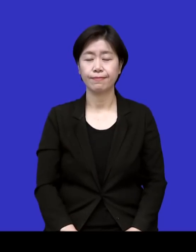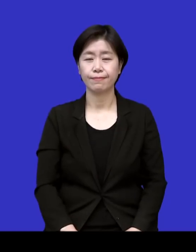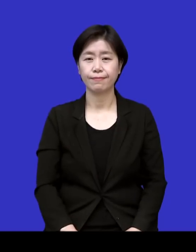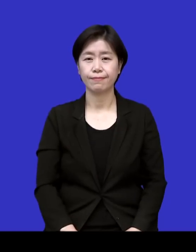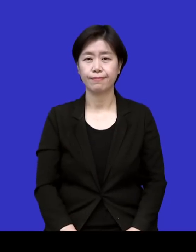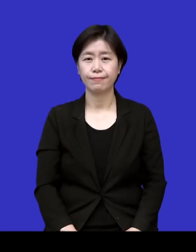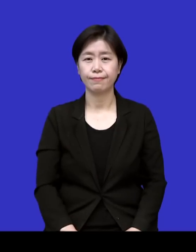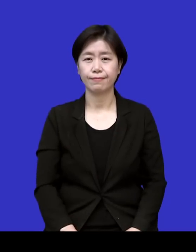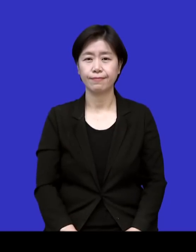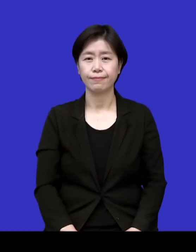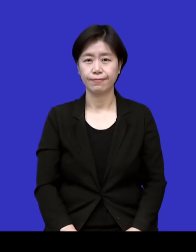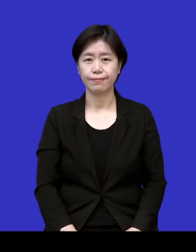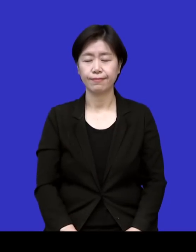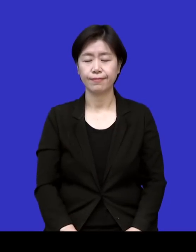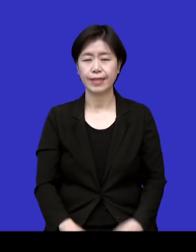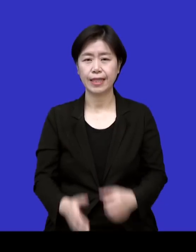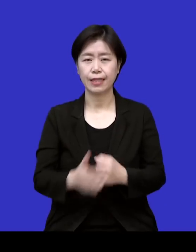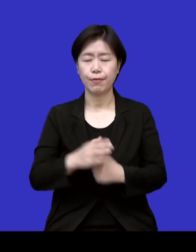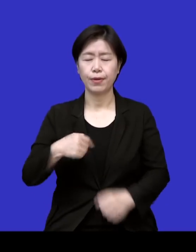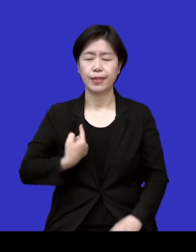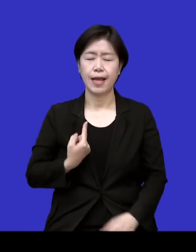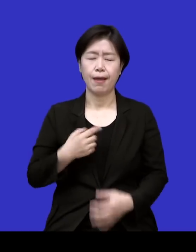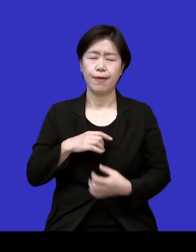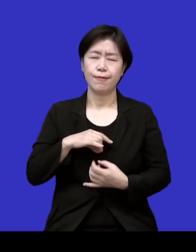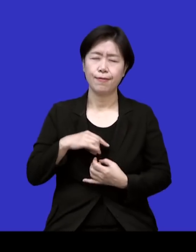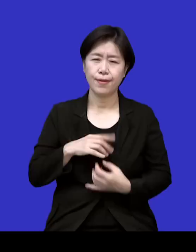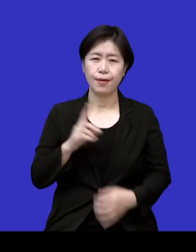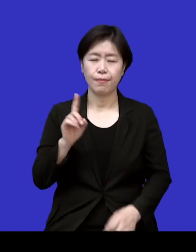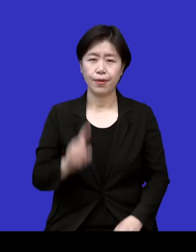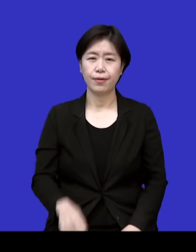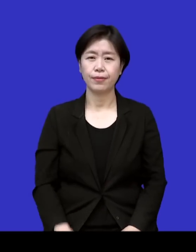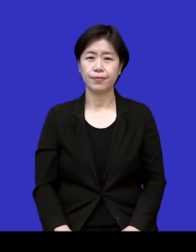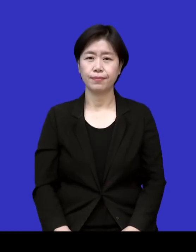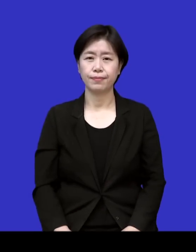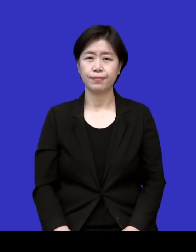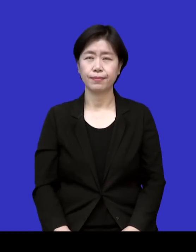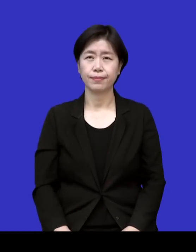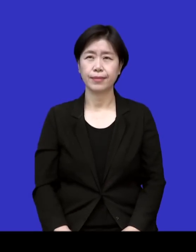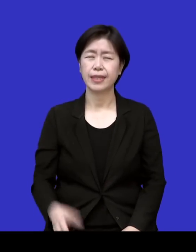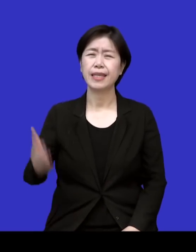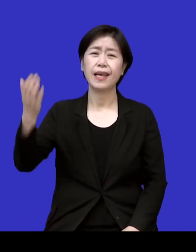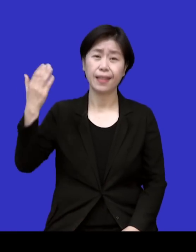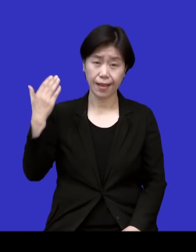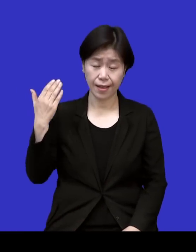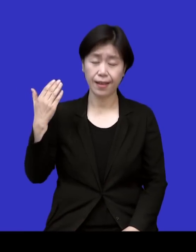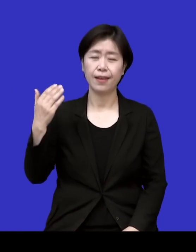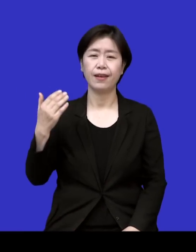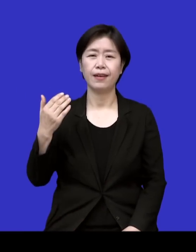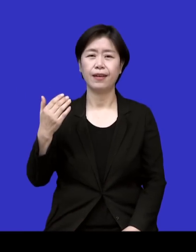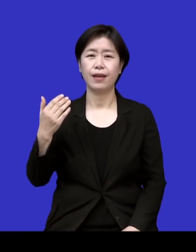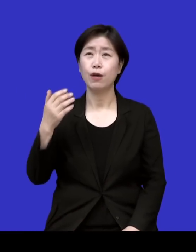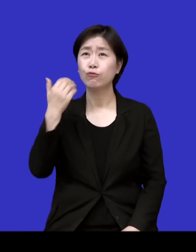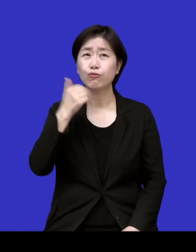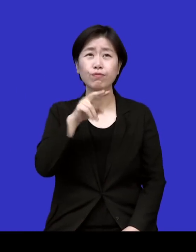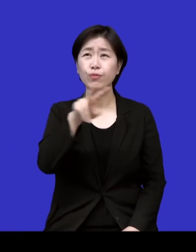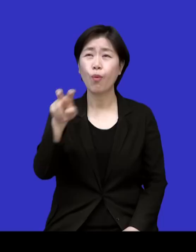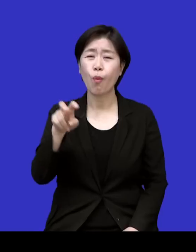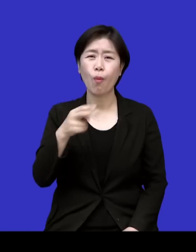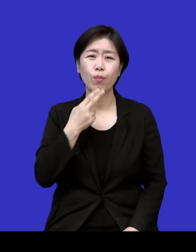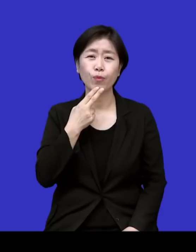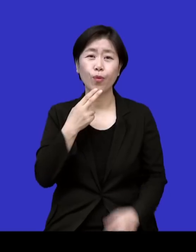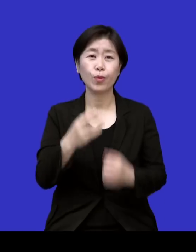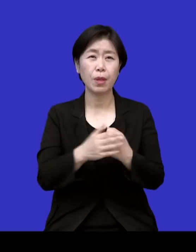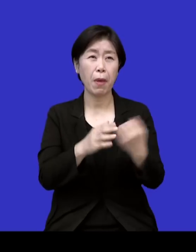그러면 이제 저를 계속 이제 설득을 했어요. 그때는 미워할 대상이 없었고 너를 보호해야 되니까 엄마를